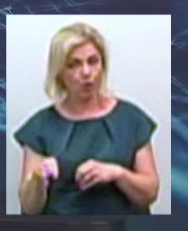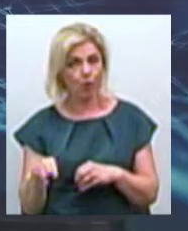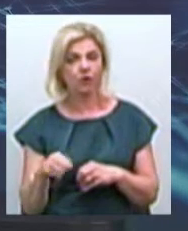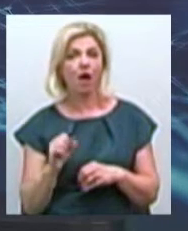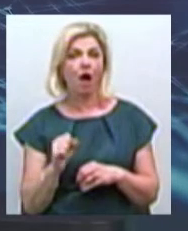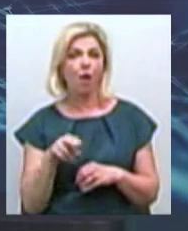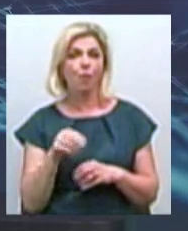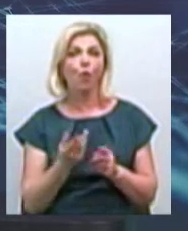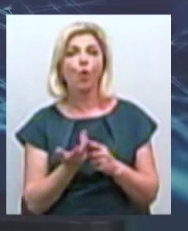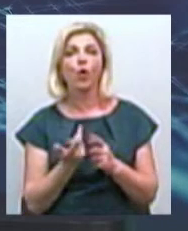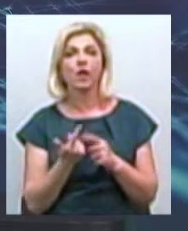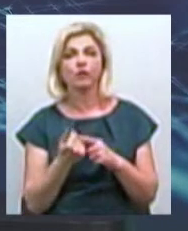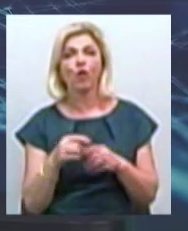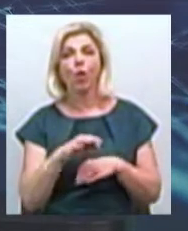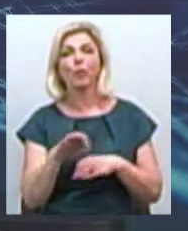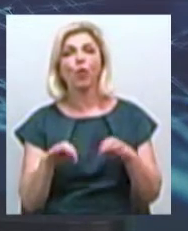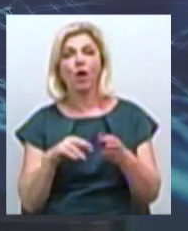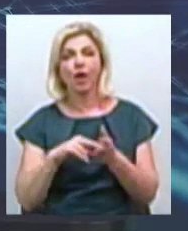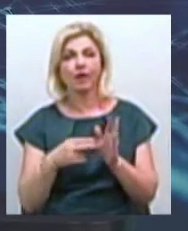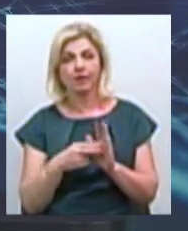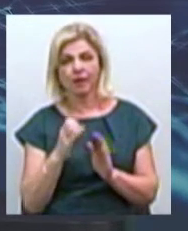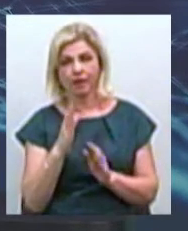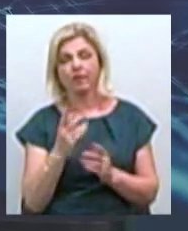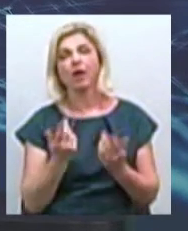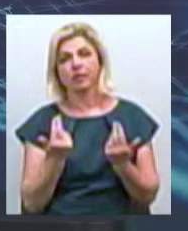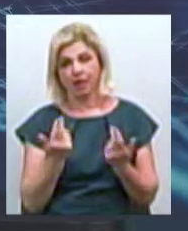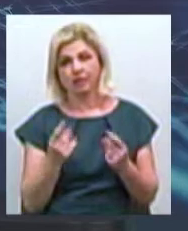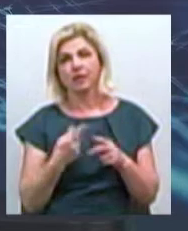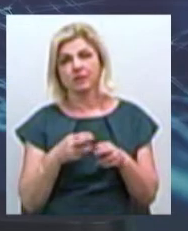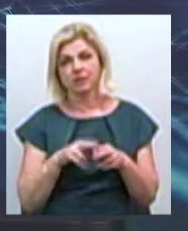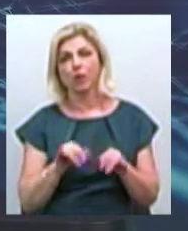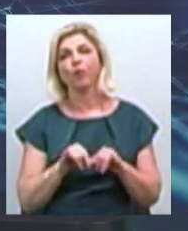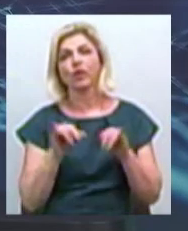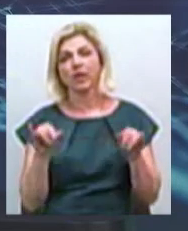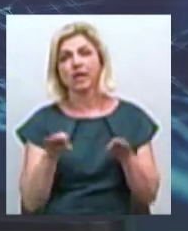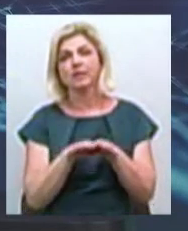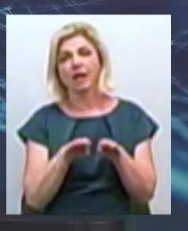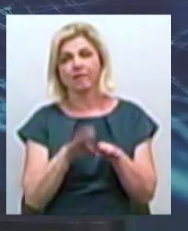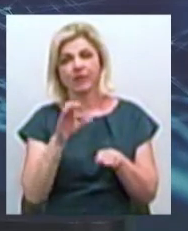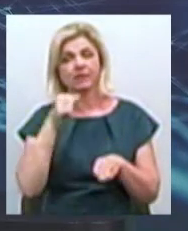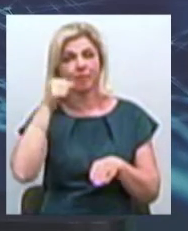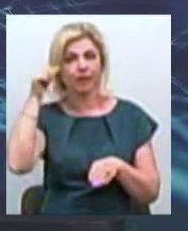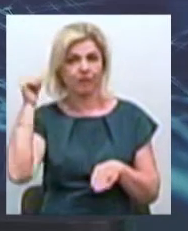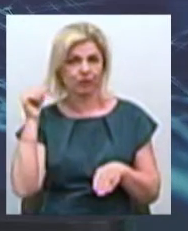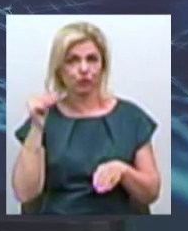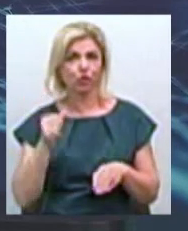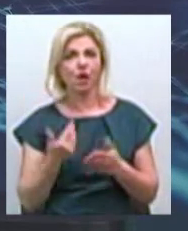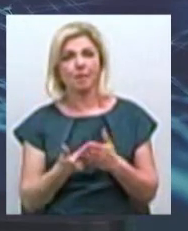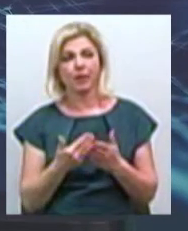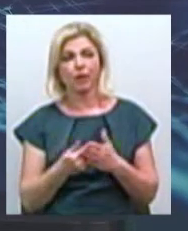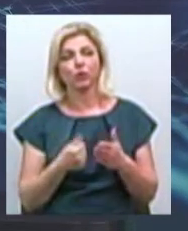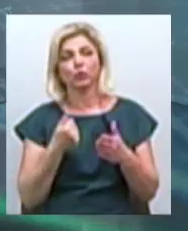по кількості проєктів, звичайно, це збільшено порівняно з минулорічним періодом і сума загальна проєктів. Там близько